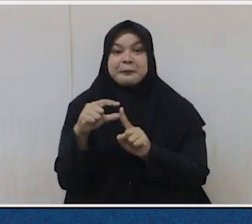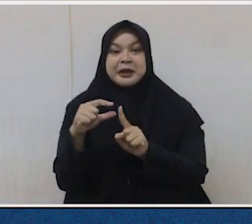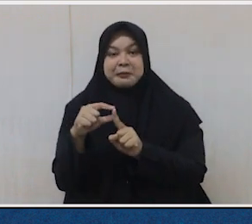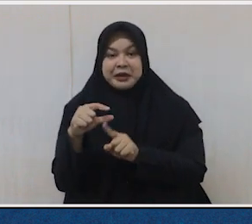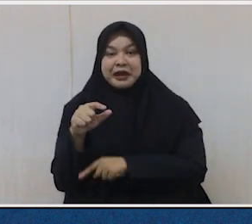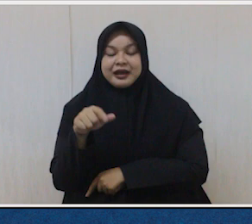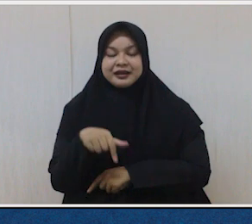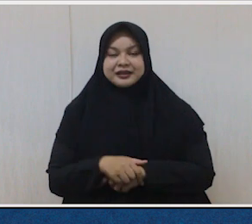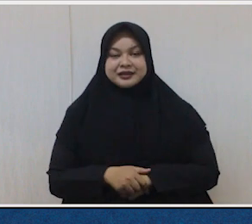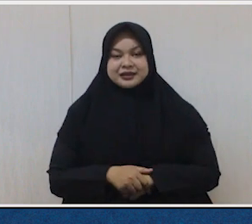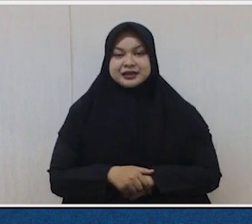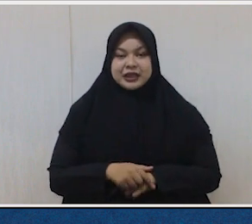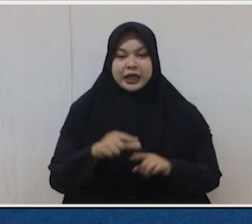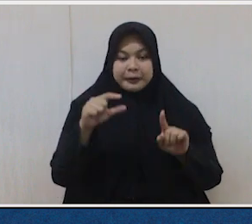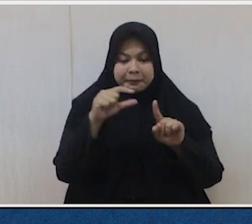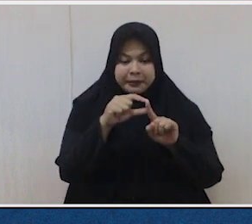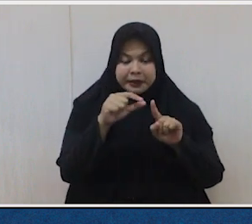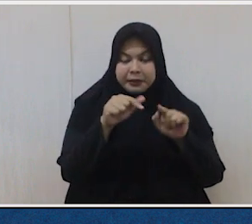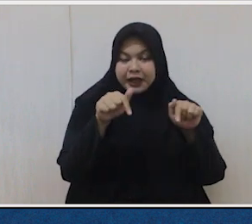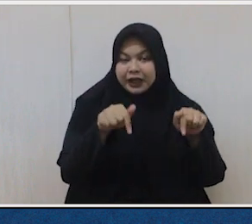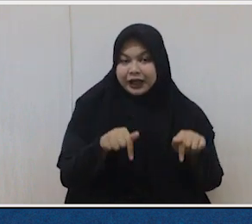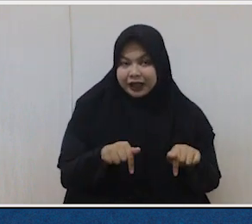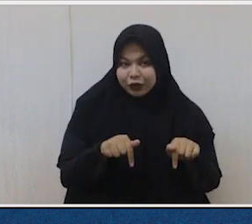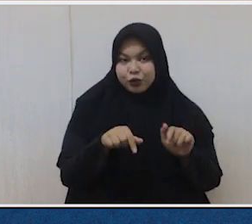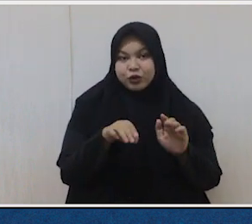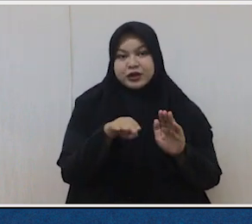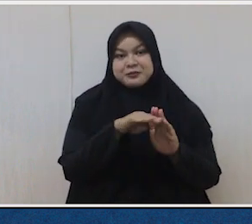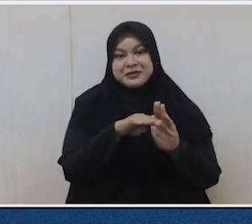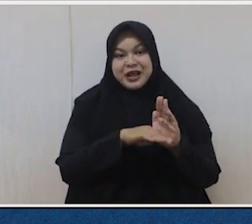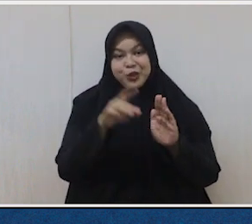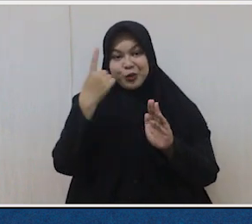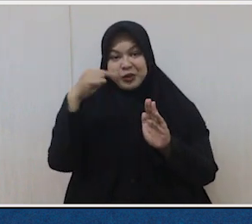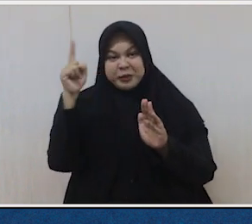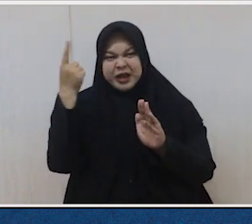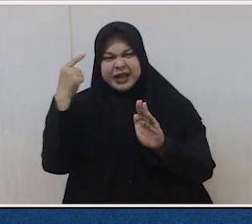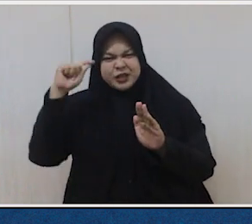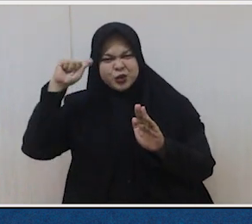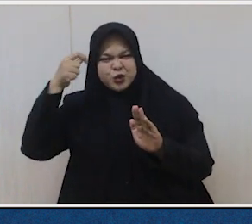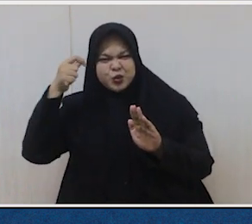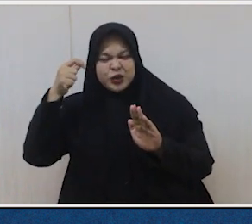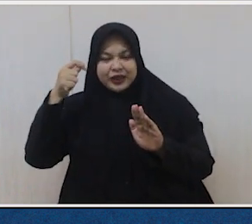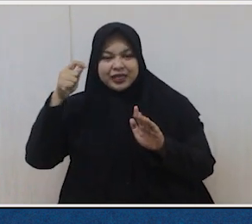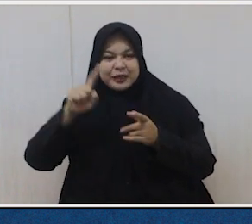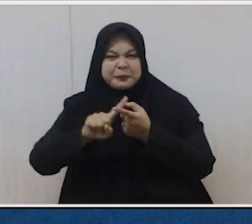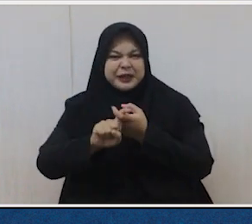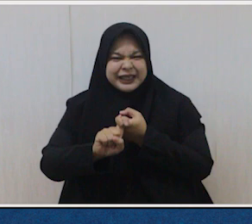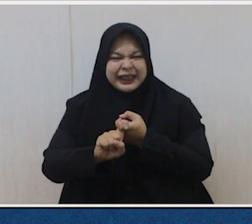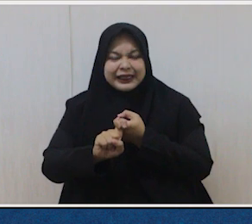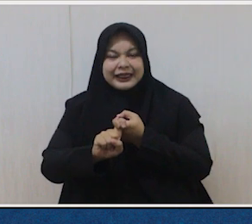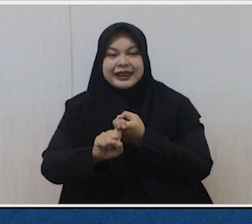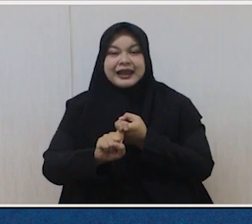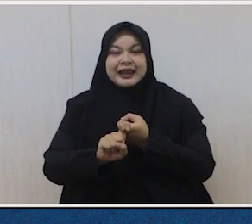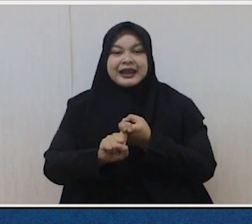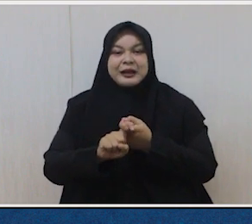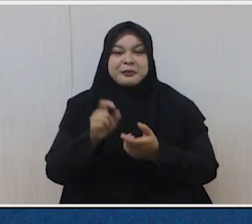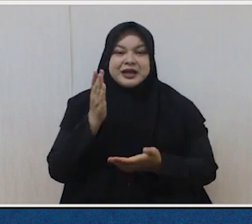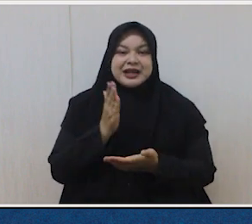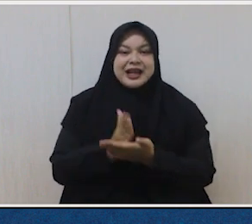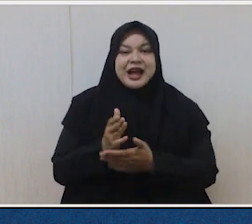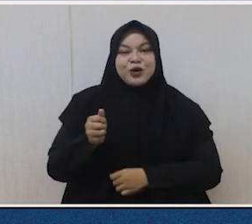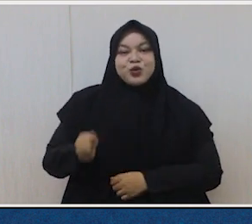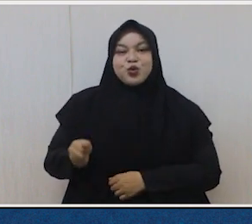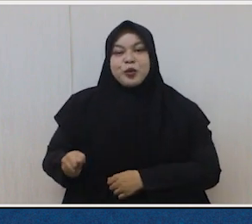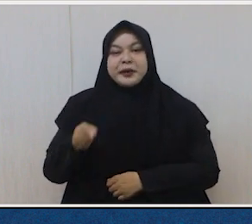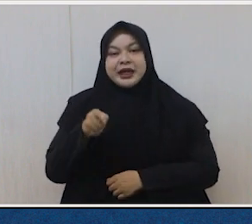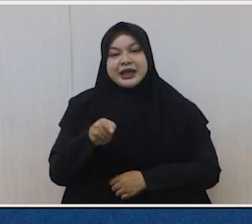kan I Walaupun memang PP itu yang Peraturan Pemerintah jadi agak sulit memang mengikat penegak hukum di situ ya karena ini adalah peraturan